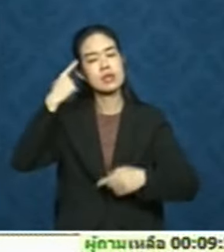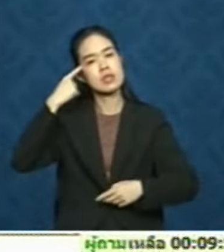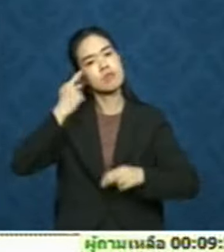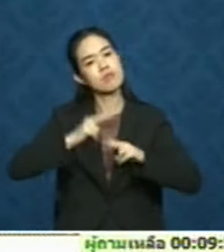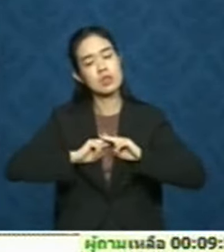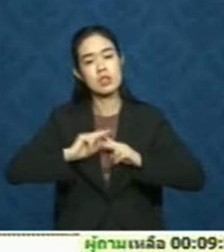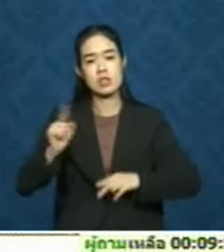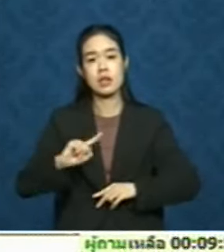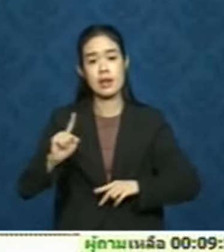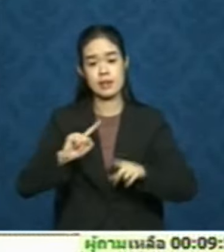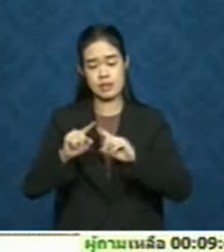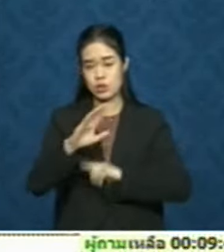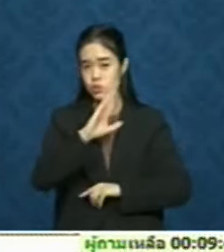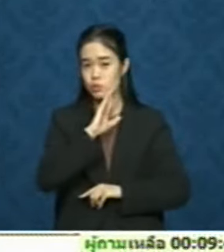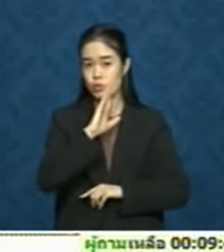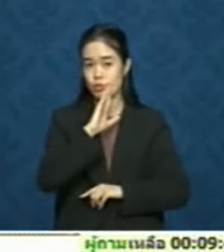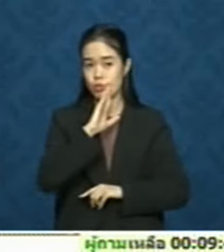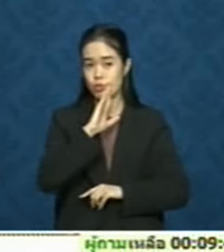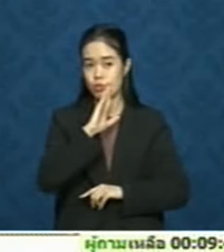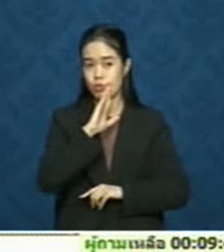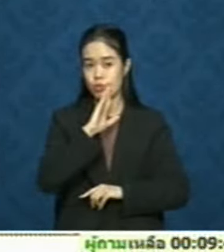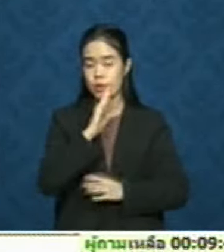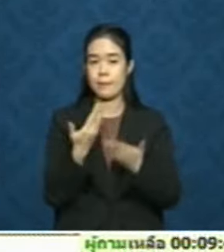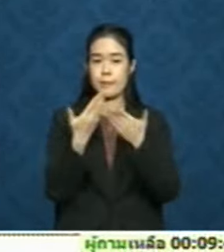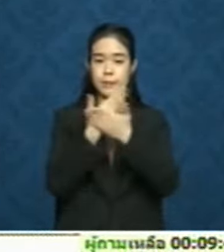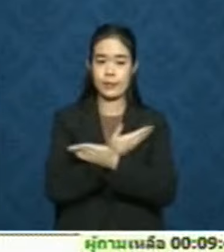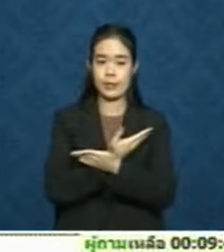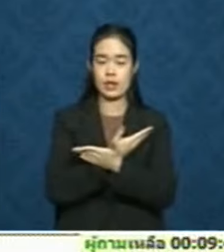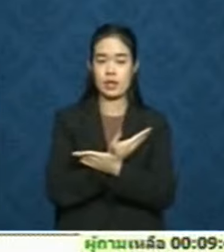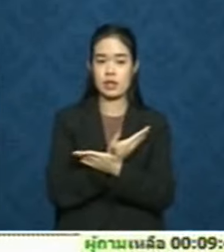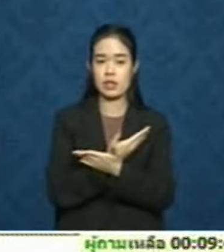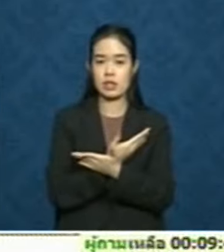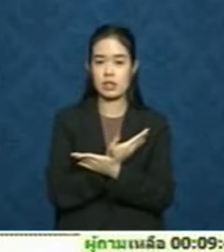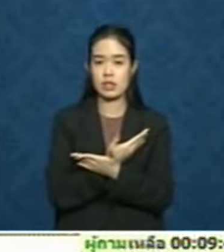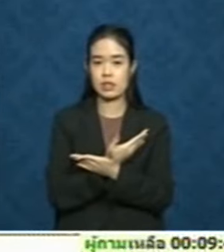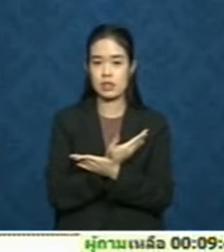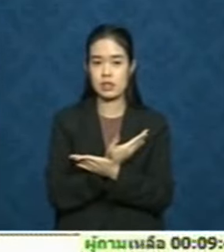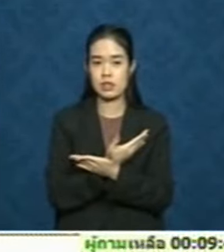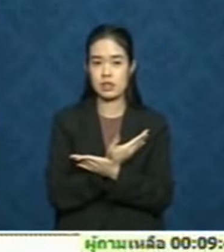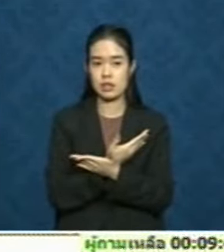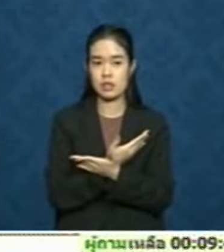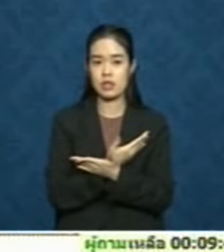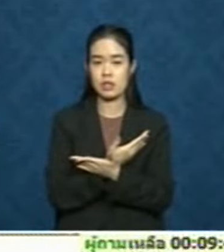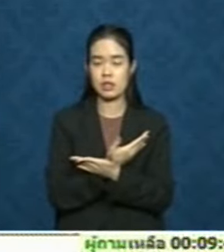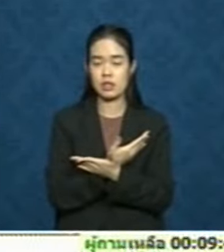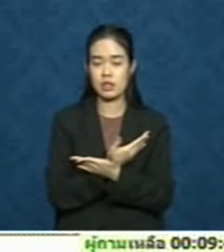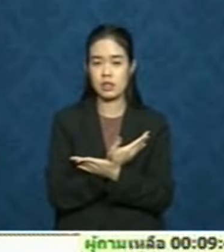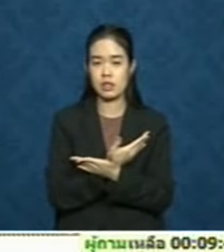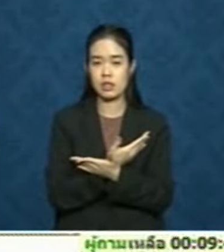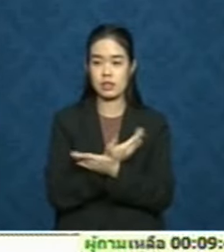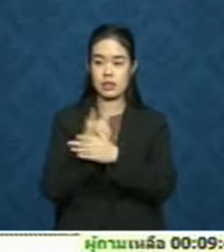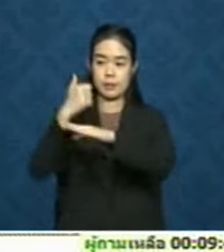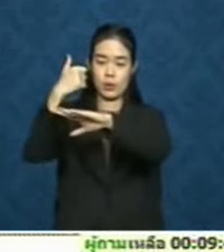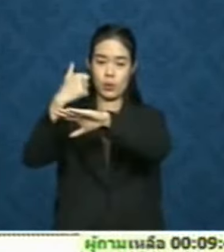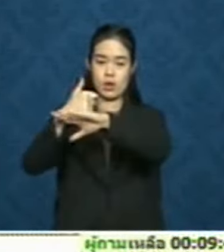ก็คือการโยกย้ายเปลี่ยนพูดง่ายๆก็คือตามคำพิพากษาของศาลปกครองสูงสุด